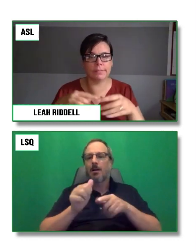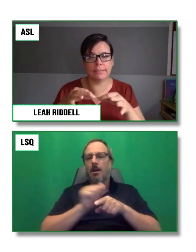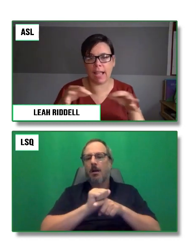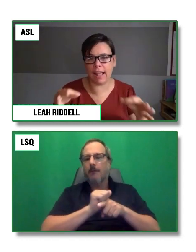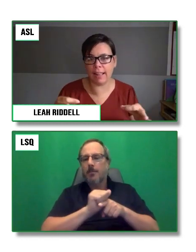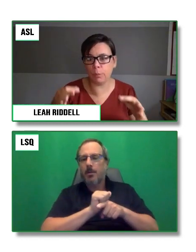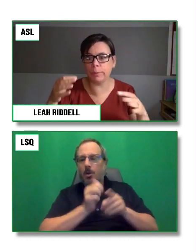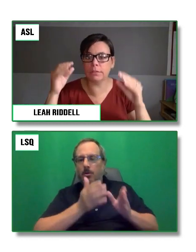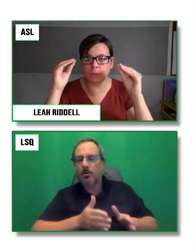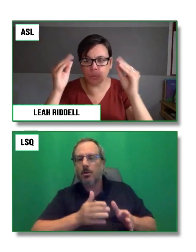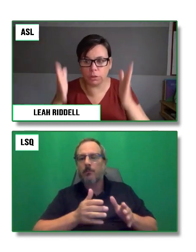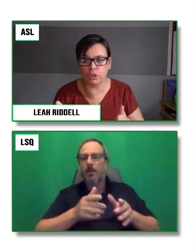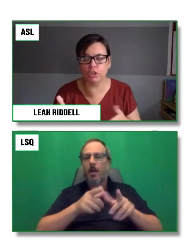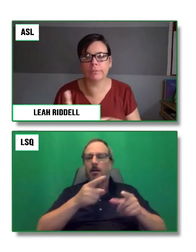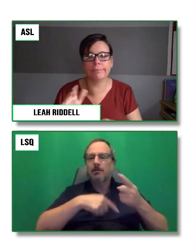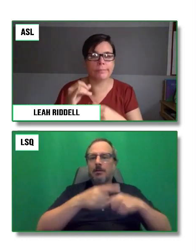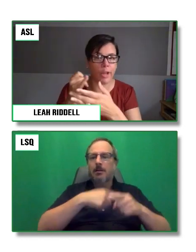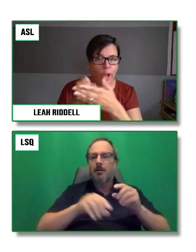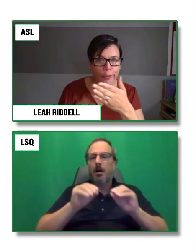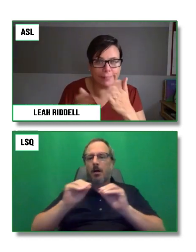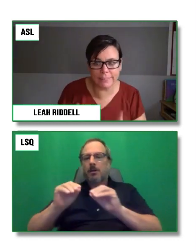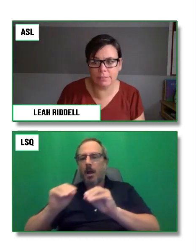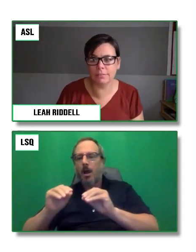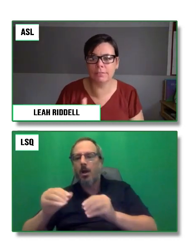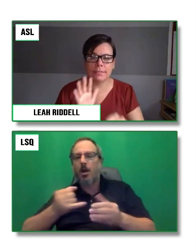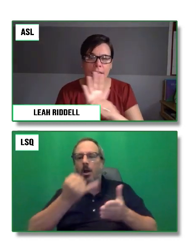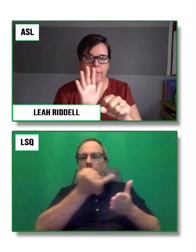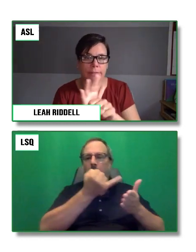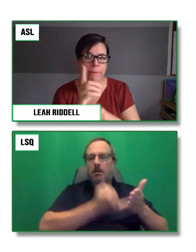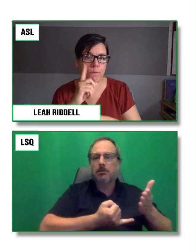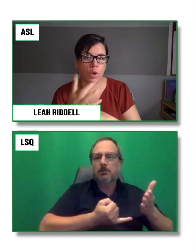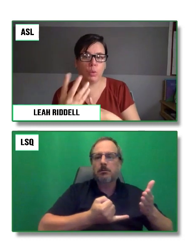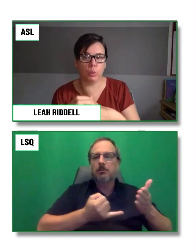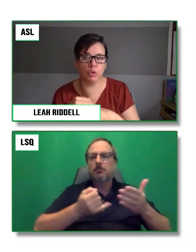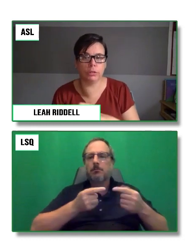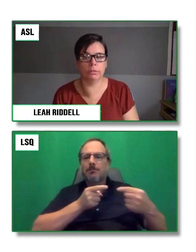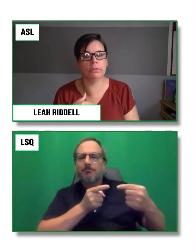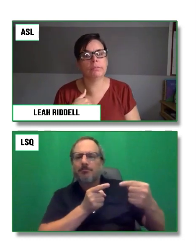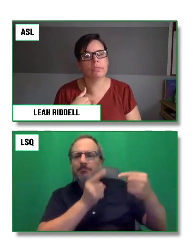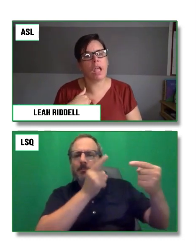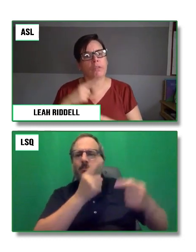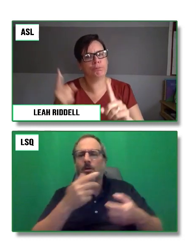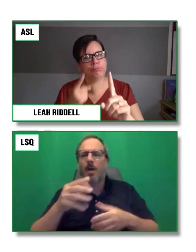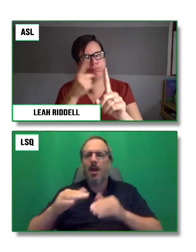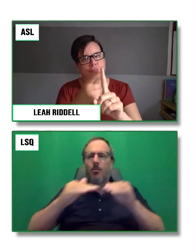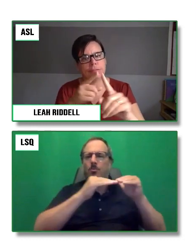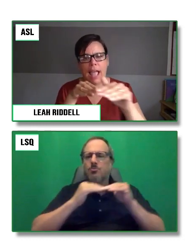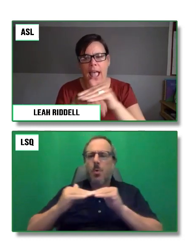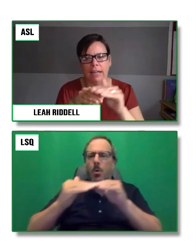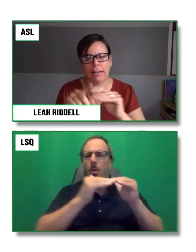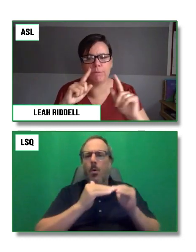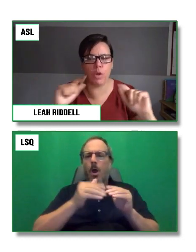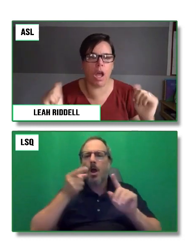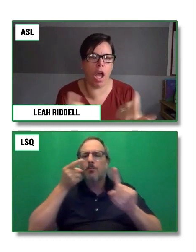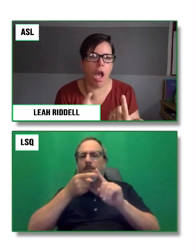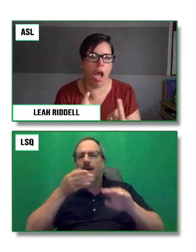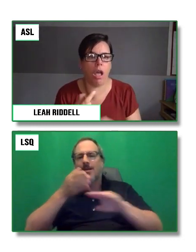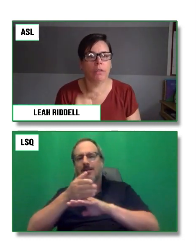amusante pour les personnes d'oeuvre. Je suis consultante, formatrice, instructrice du langage des signes, artiste